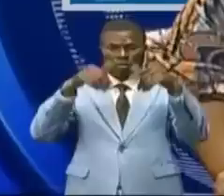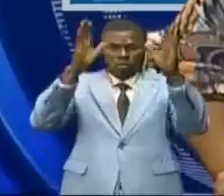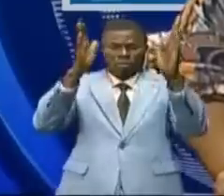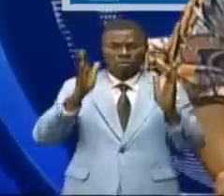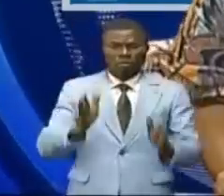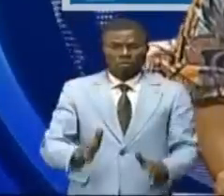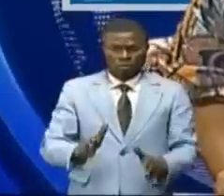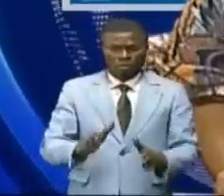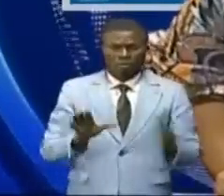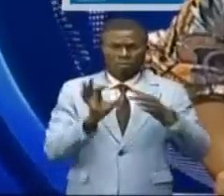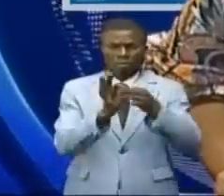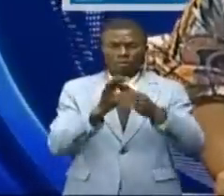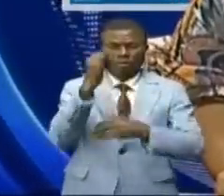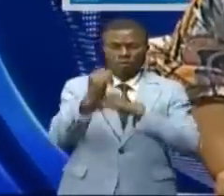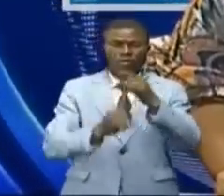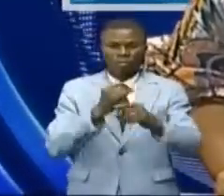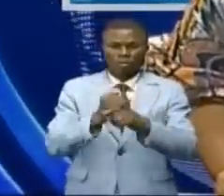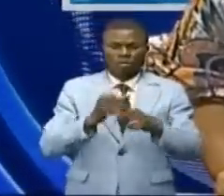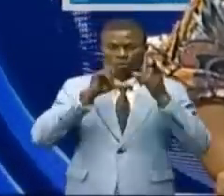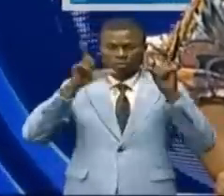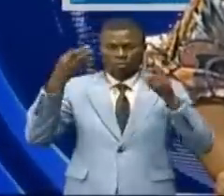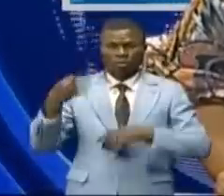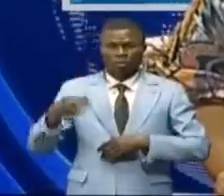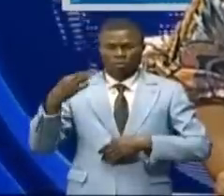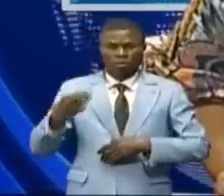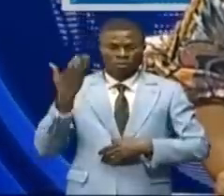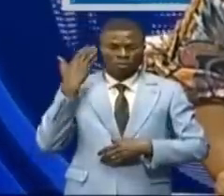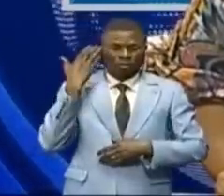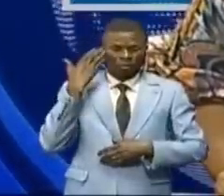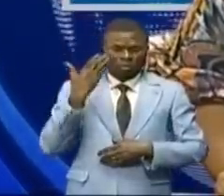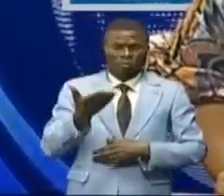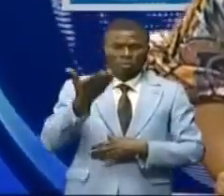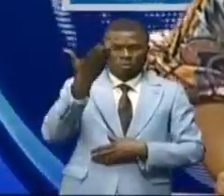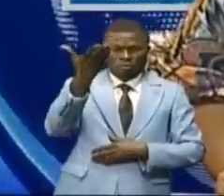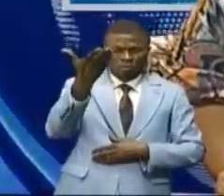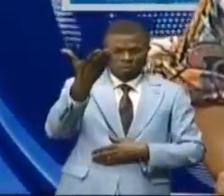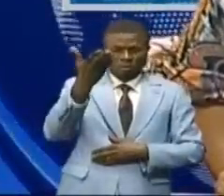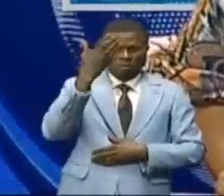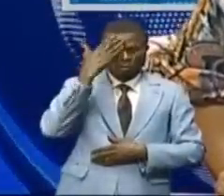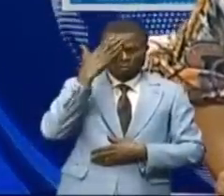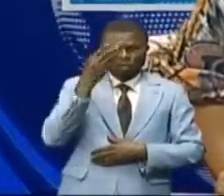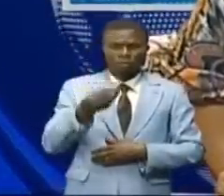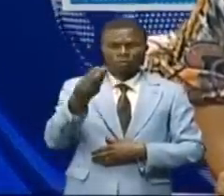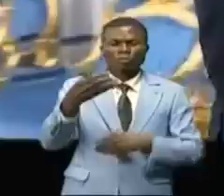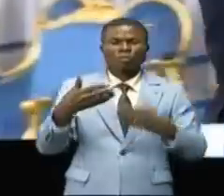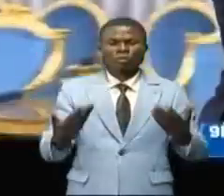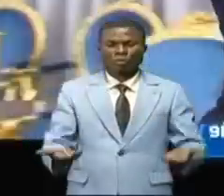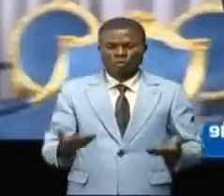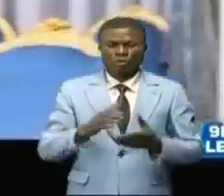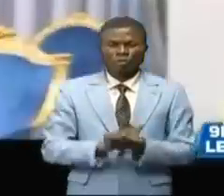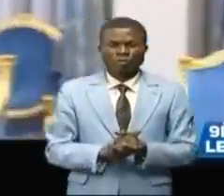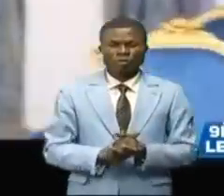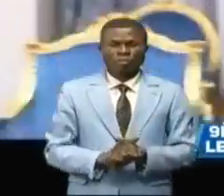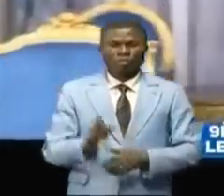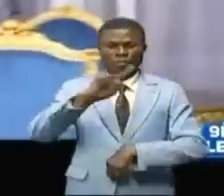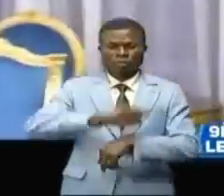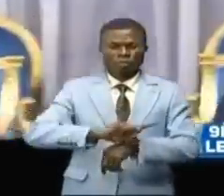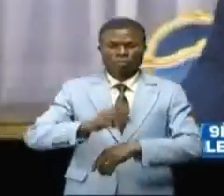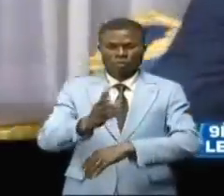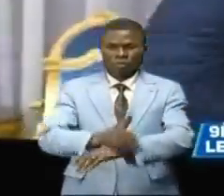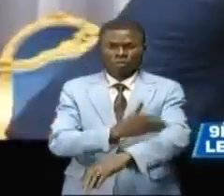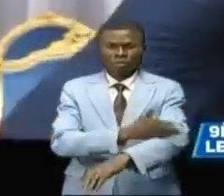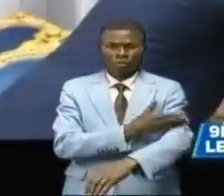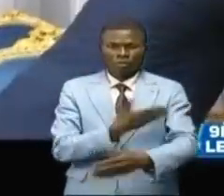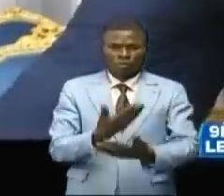étrangères, coopération internationale et francophonie, Christophe Lutundula, Doris Mozo et Henri Amoury. Les jours avancent à grands